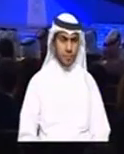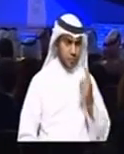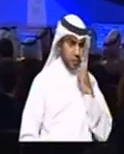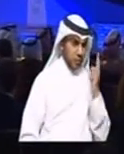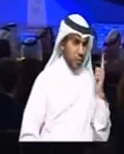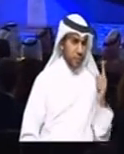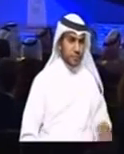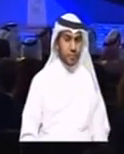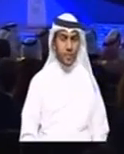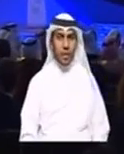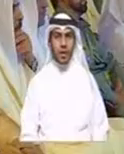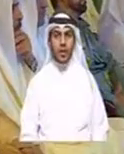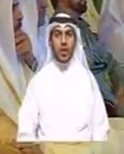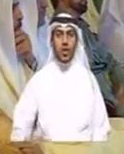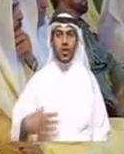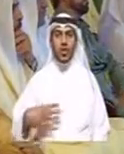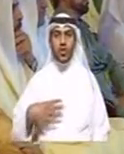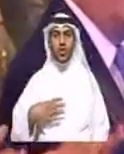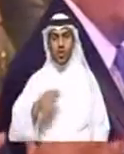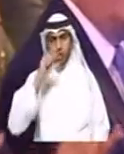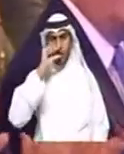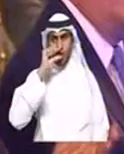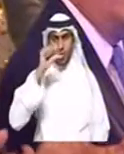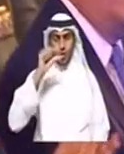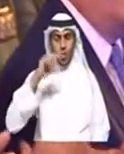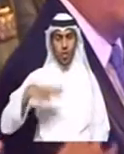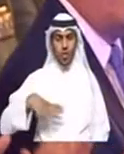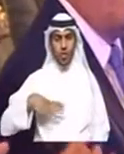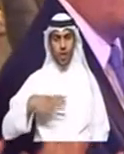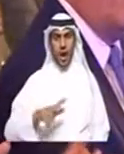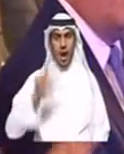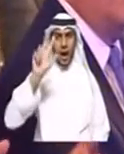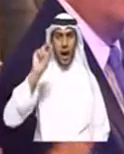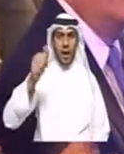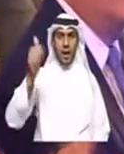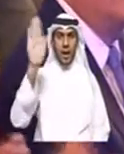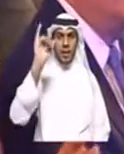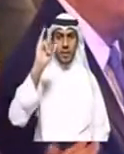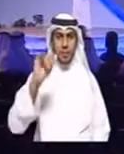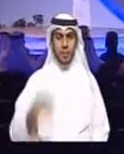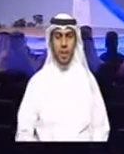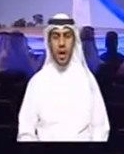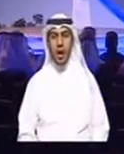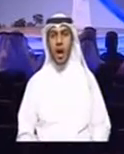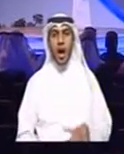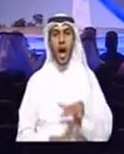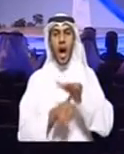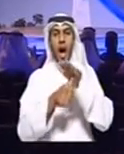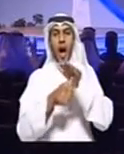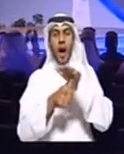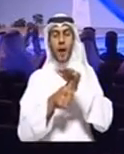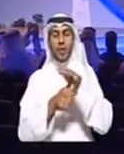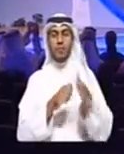برعاية وحضور صاحب السمو الشيخ الدكتور سلطان بن محمد القاسمي عضو المجلس الأعلى حاكم الشارقة،